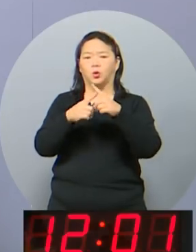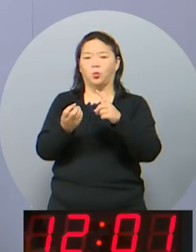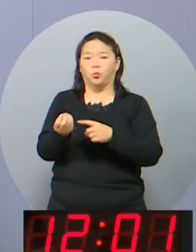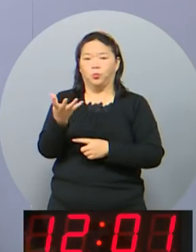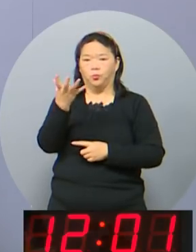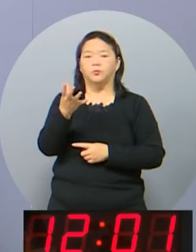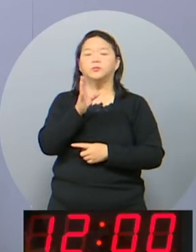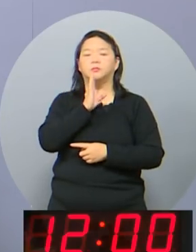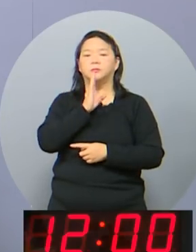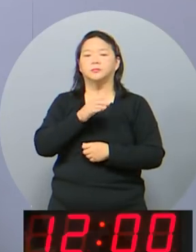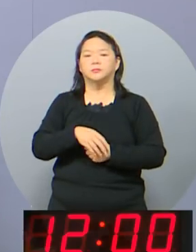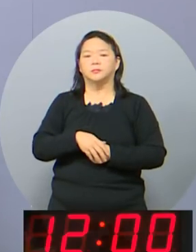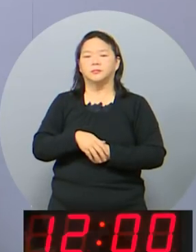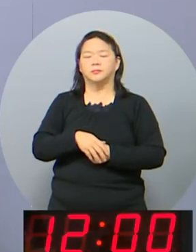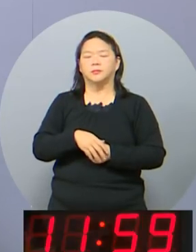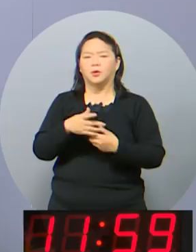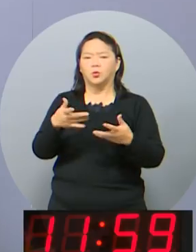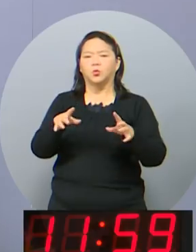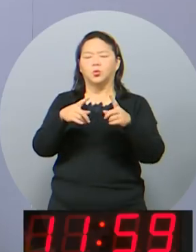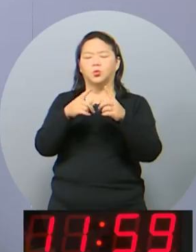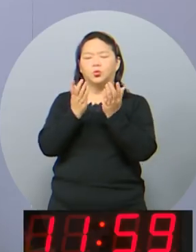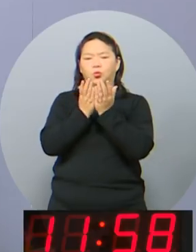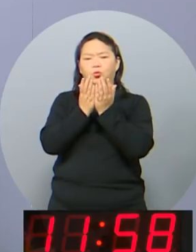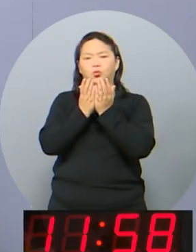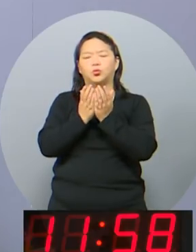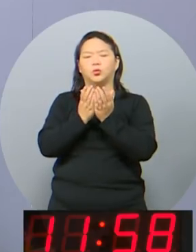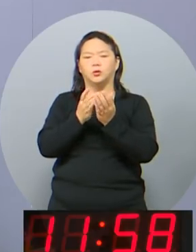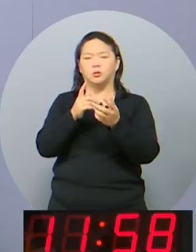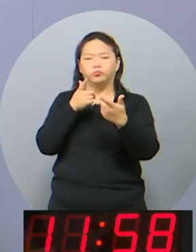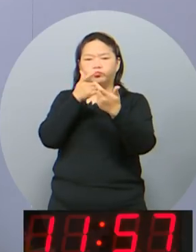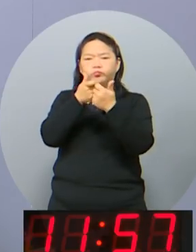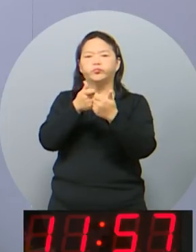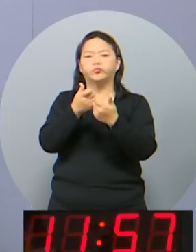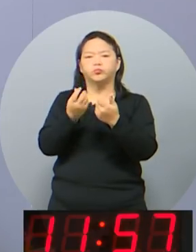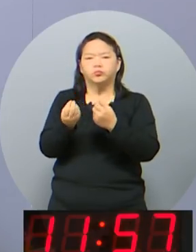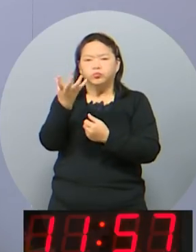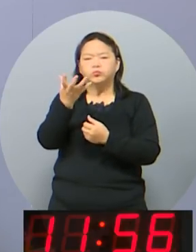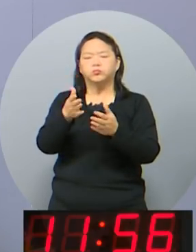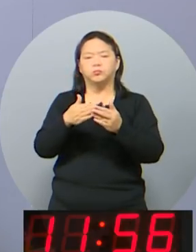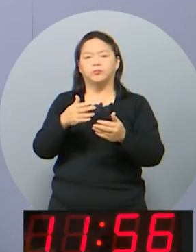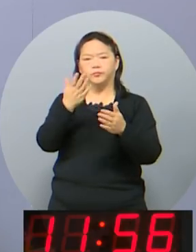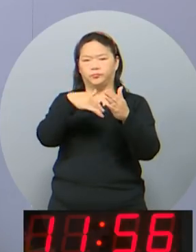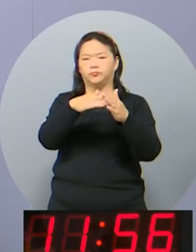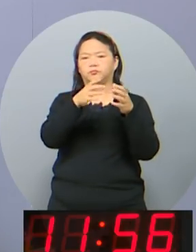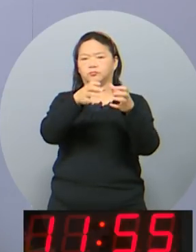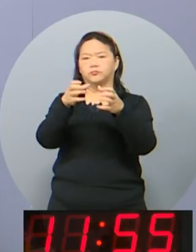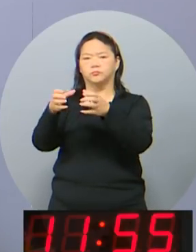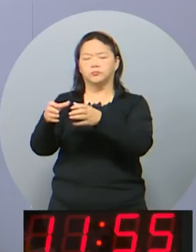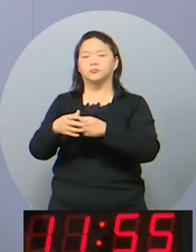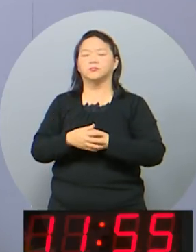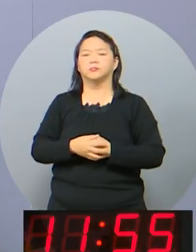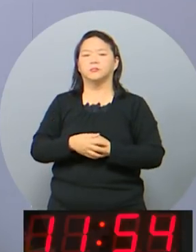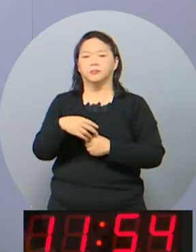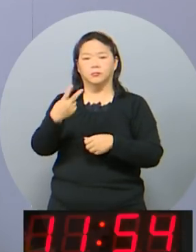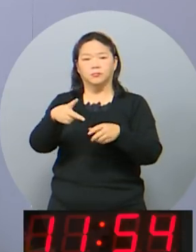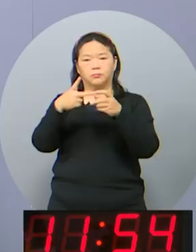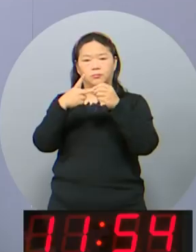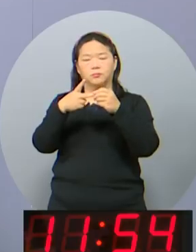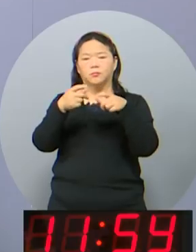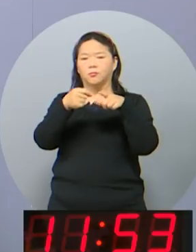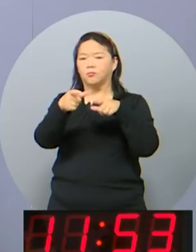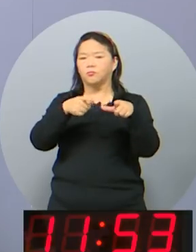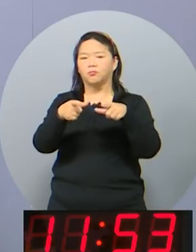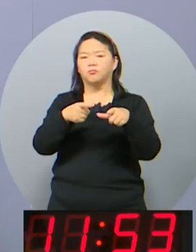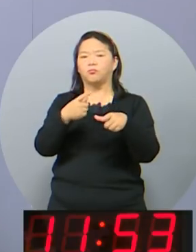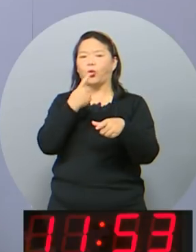加，很多在地的就学就必须要跟上脚步，所以学校设置有了问题。第二个，我们的公园绿